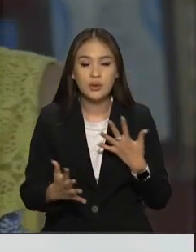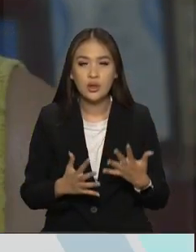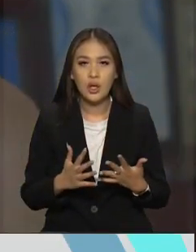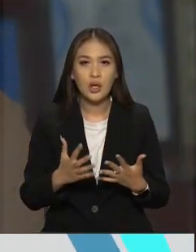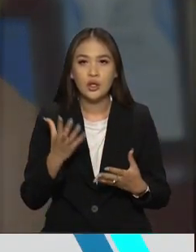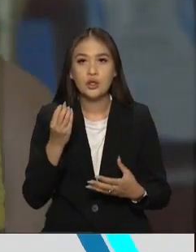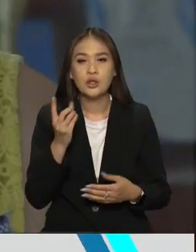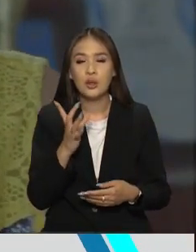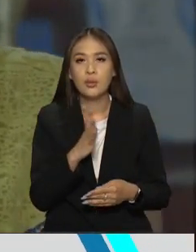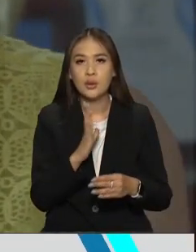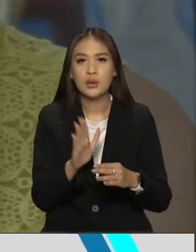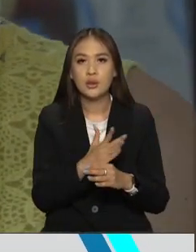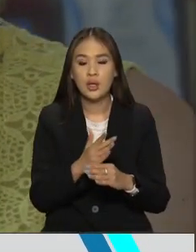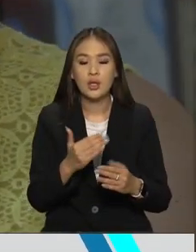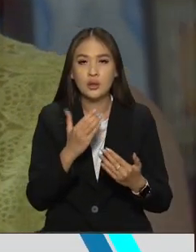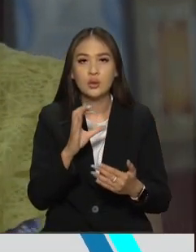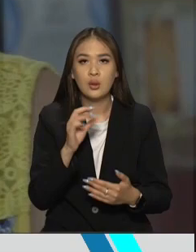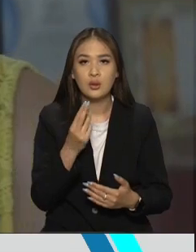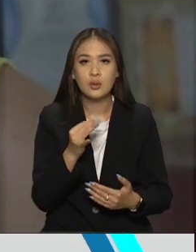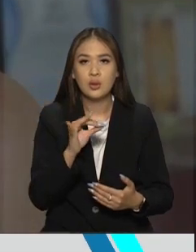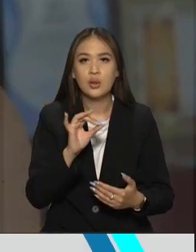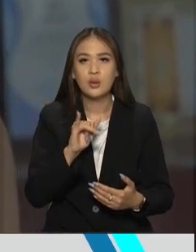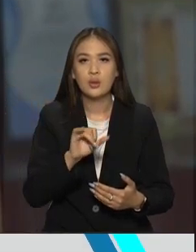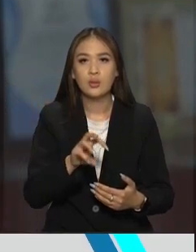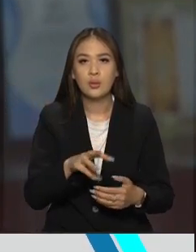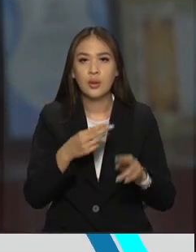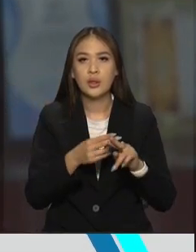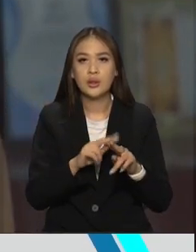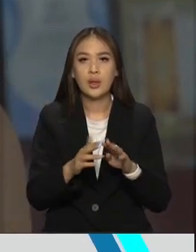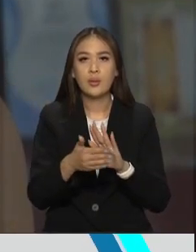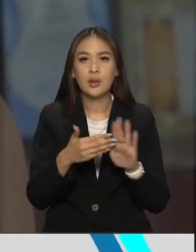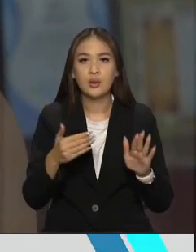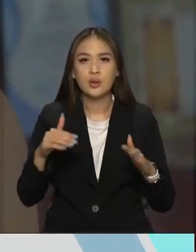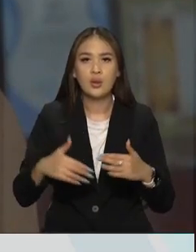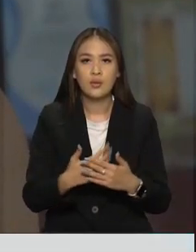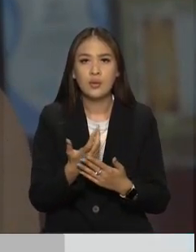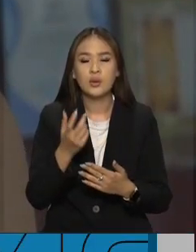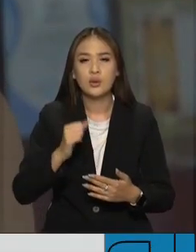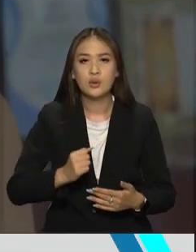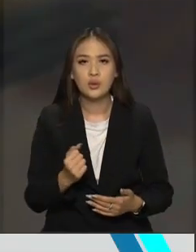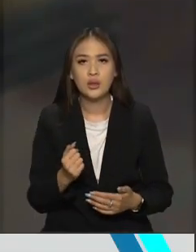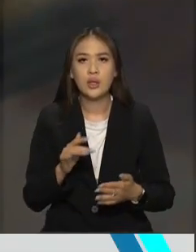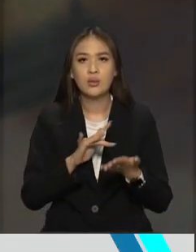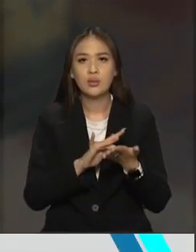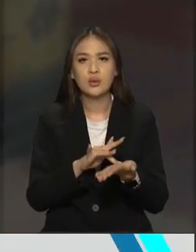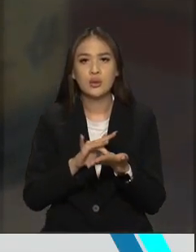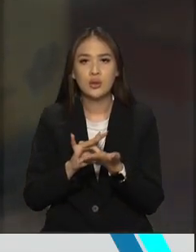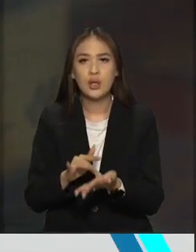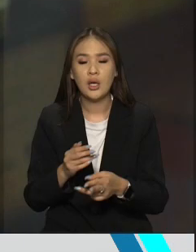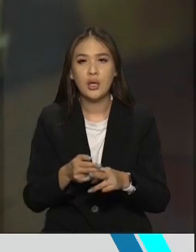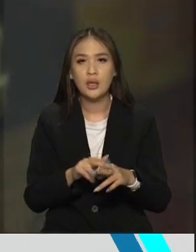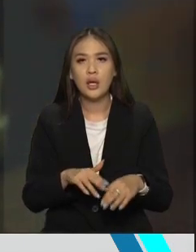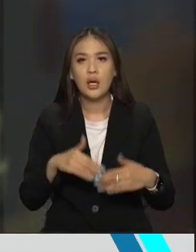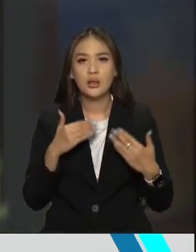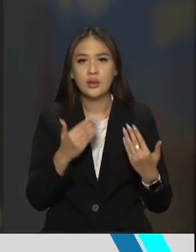помимо того что ты находишься в социуме ты получаешь возможность приобретать новые друзей путешествовать в конце концов и она такая